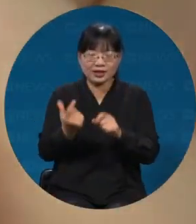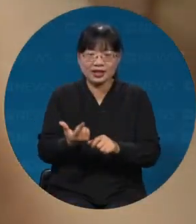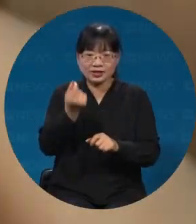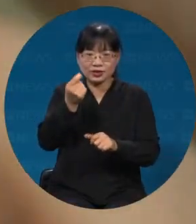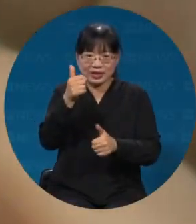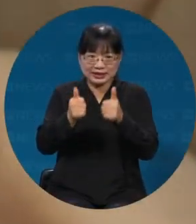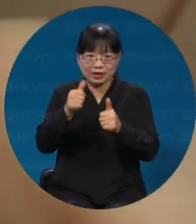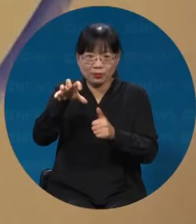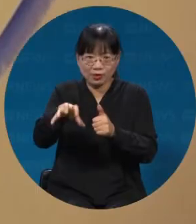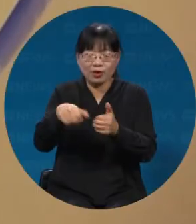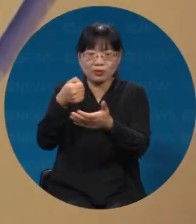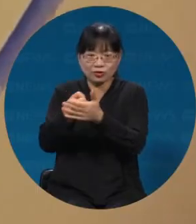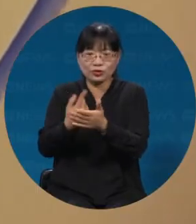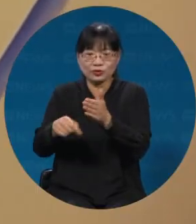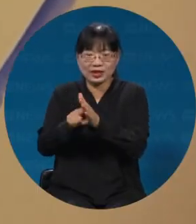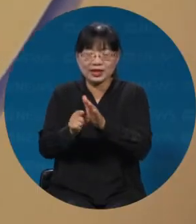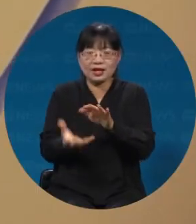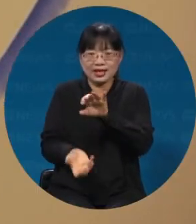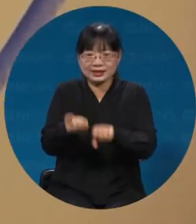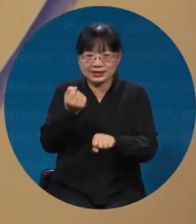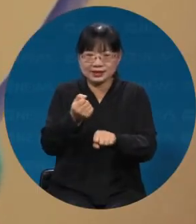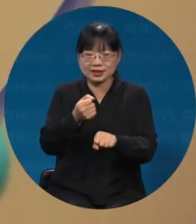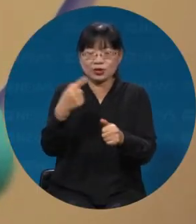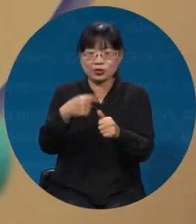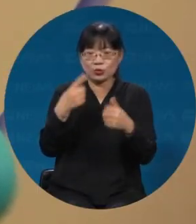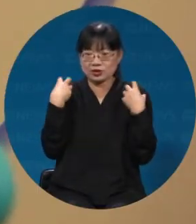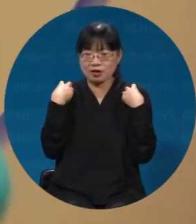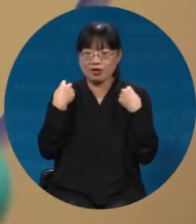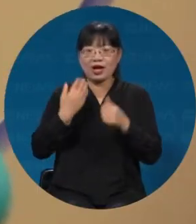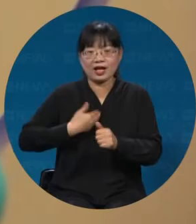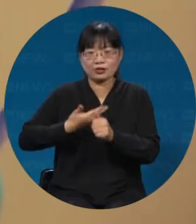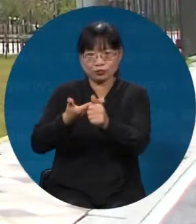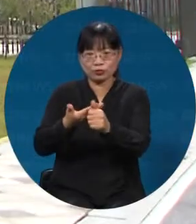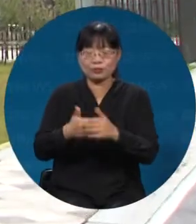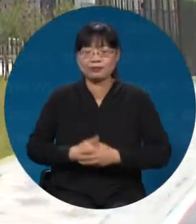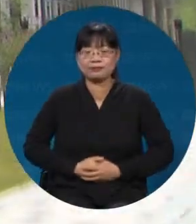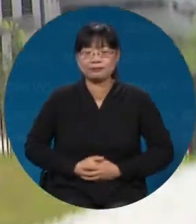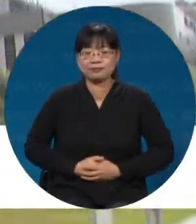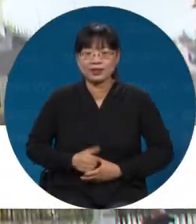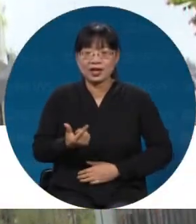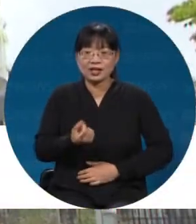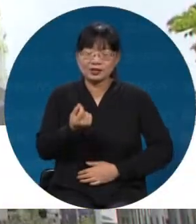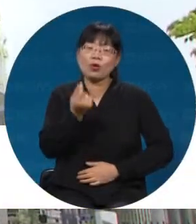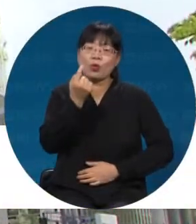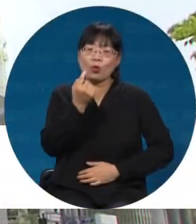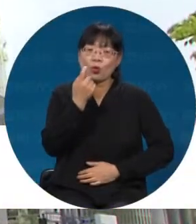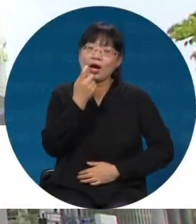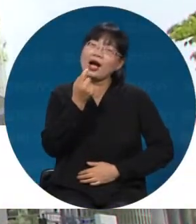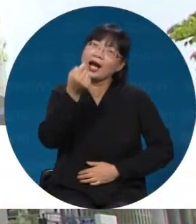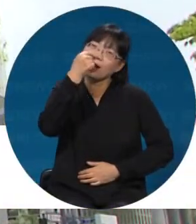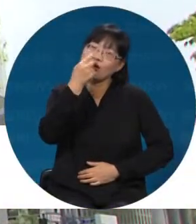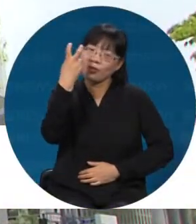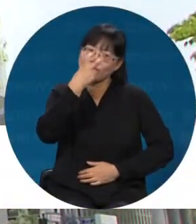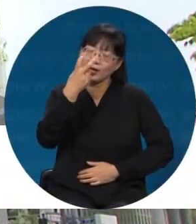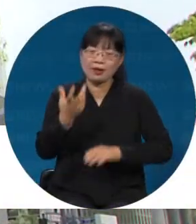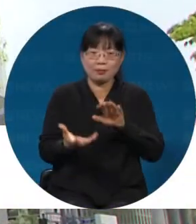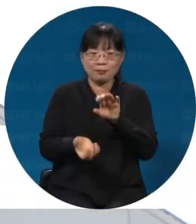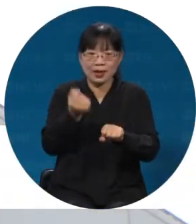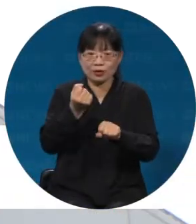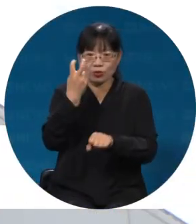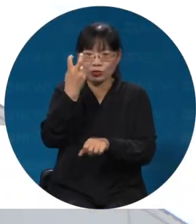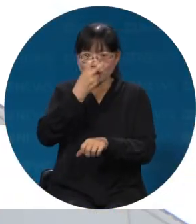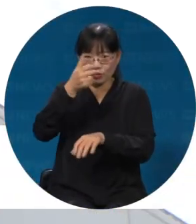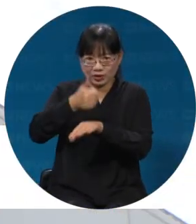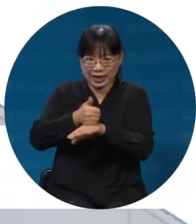신속한 시험장 배치를 위해 즉시 교육청에 알려야 합니다 신속항공 검사는 바로 결과를 확인하실 수가 있기